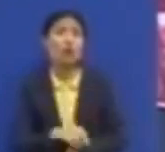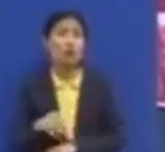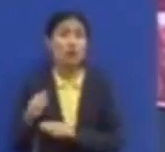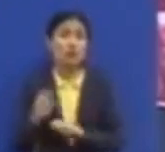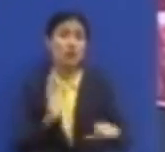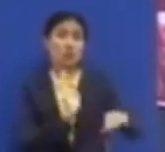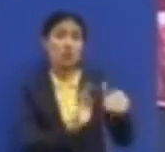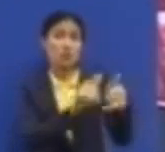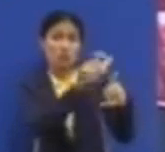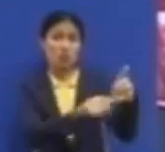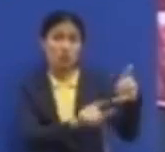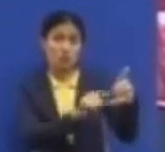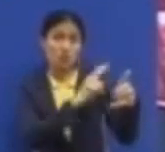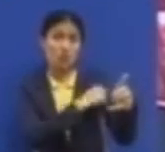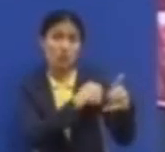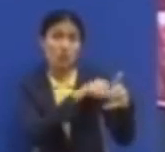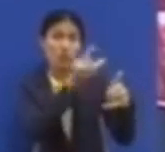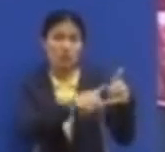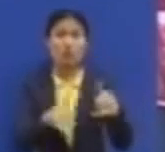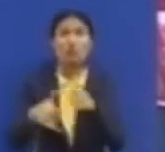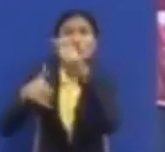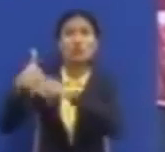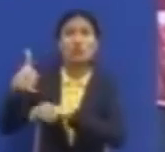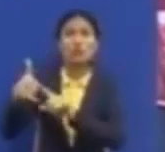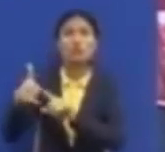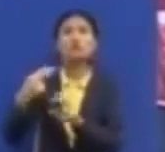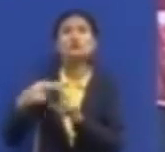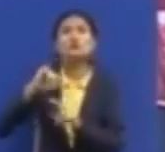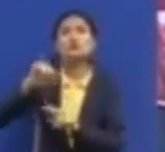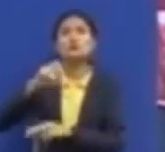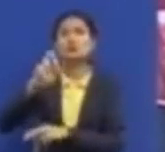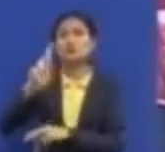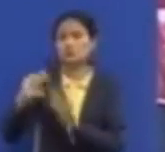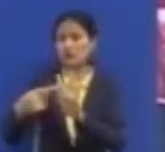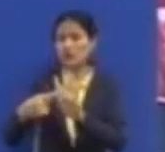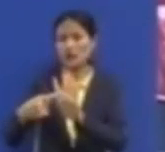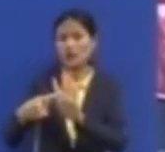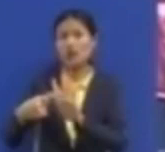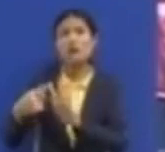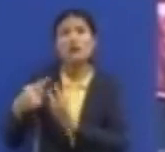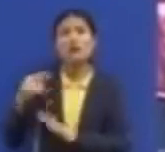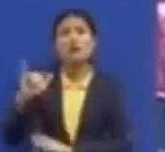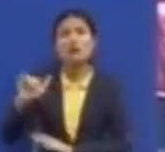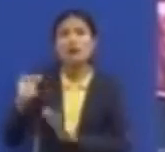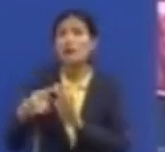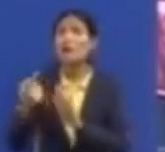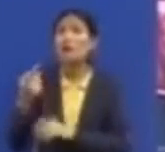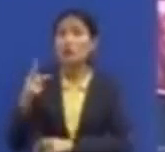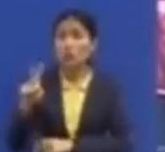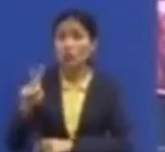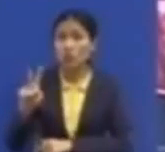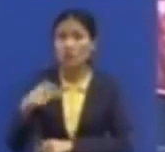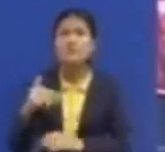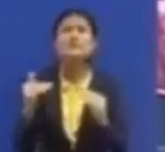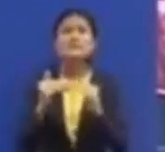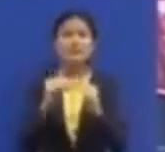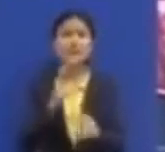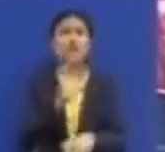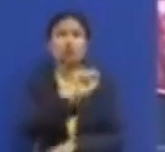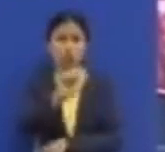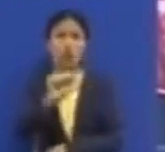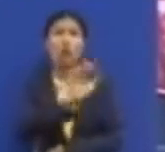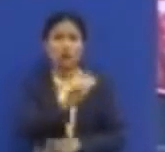ห่วงทรัพย์ จากพรรคเพื่อไทยนะคะ ทั้งคู่เลยนะครับก็ถือเป็นสิทธิ์เป็นเอกสิทธิ์ของสมาชิกต้องบอกว่าทุกคนที่อยู่